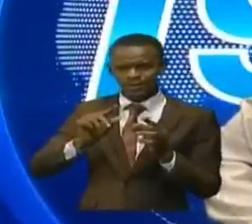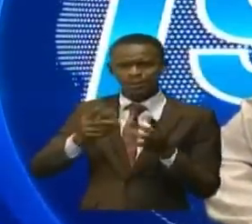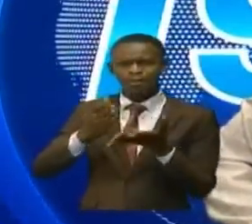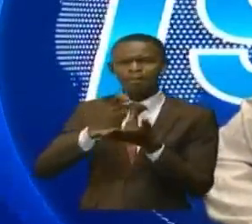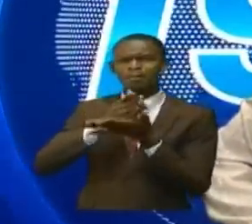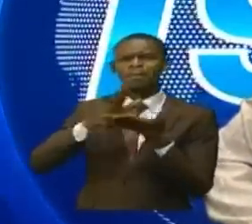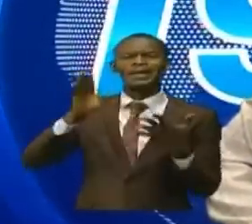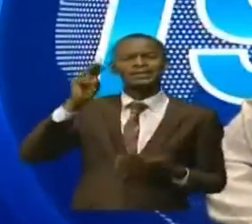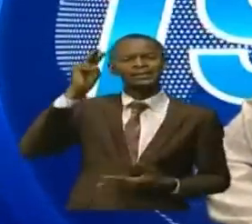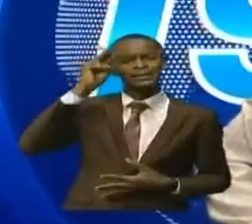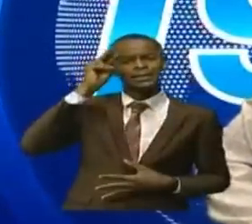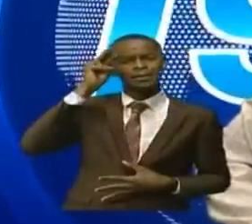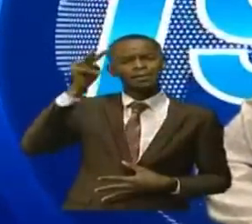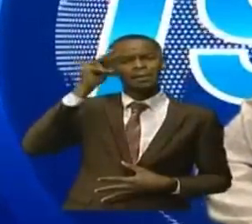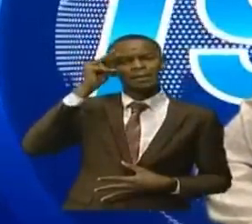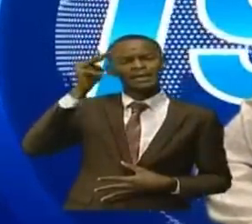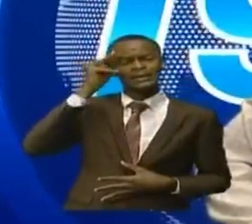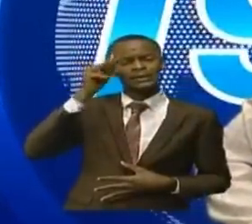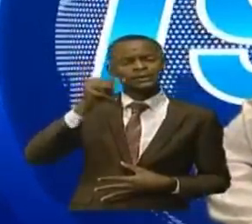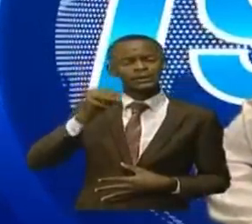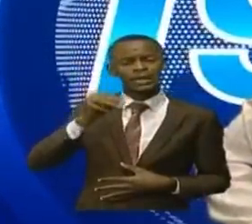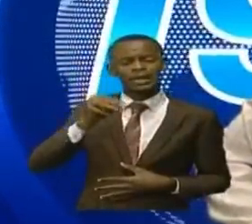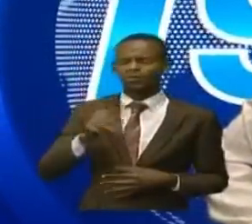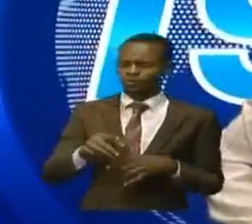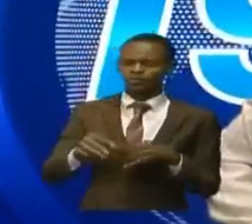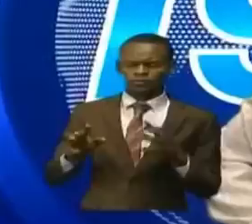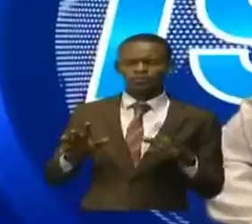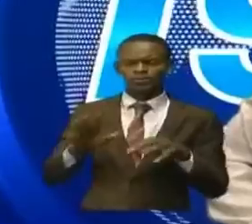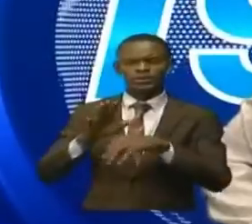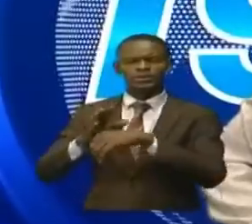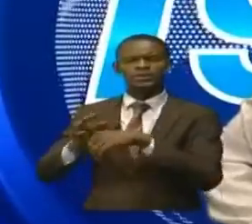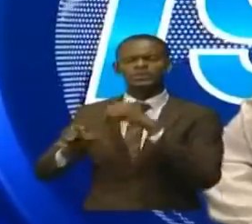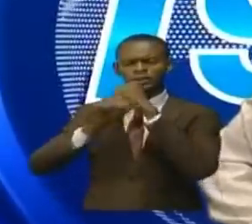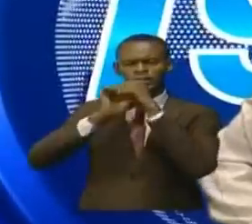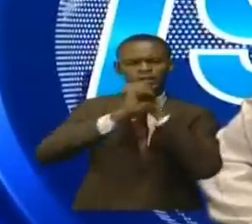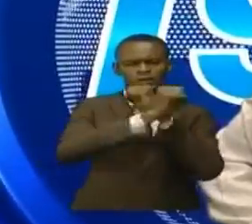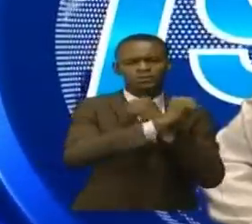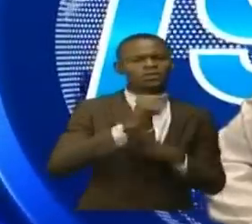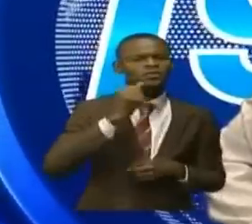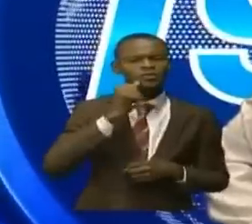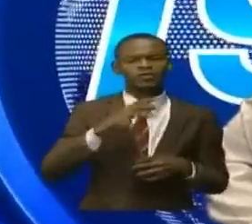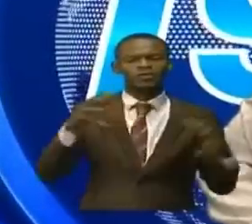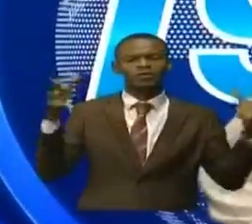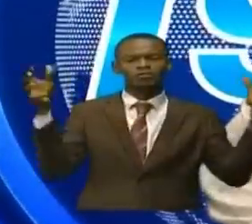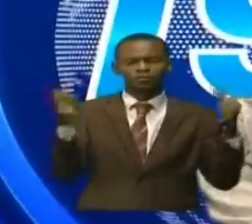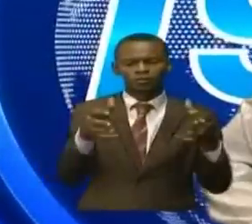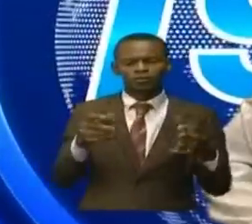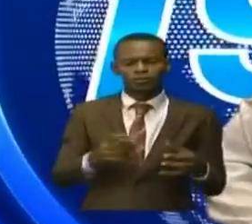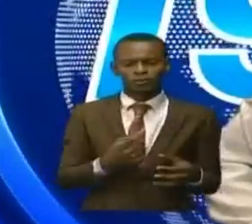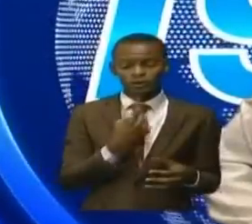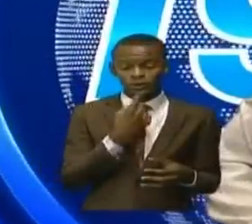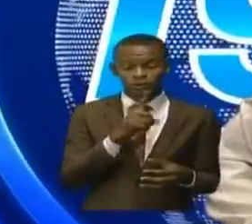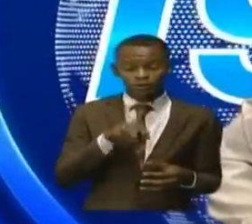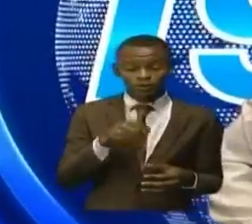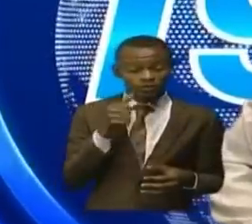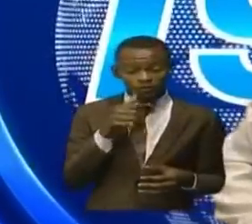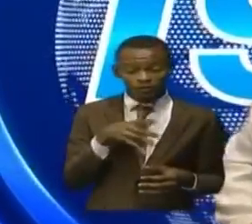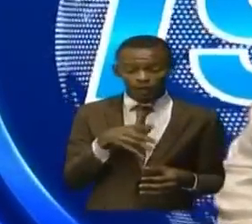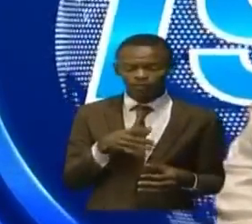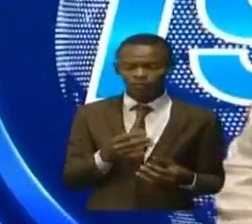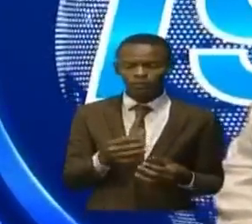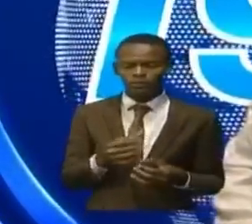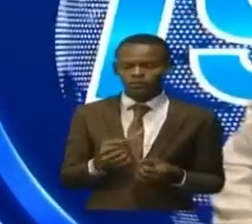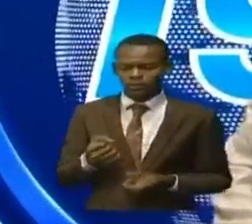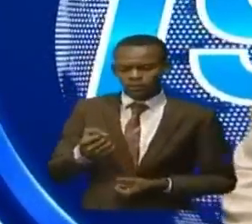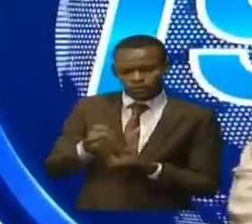sensibilisation de la gente féminine sur leur engagement politique. Elle appelle les femmes à soutenir les candidatures féminines